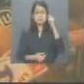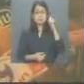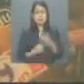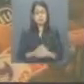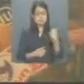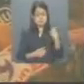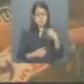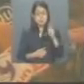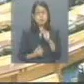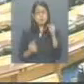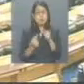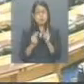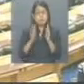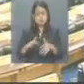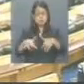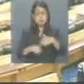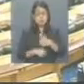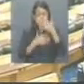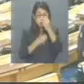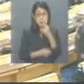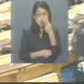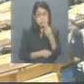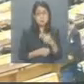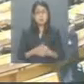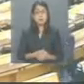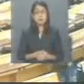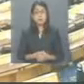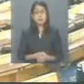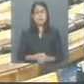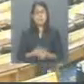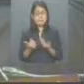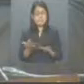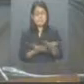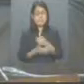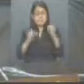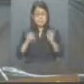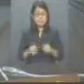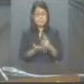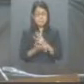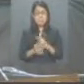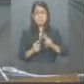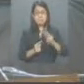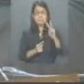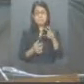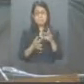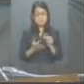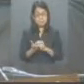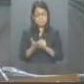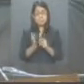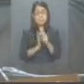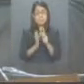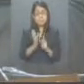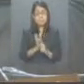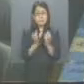ำหรับประชาชนที่สนใจติดตาม สำหรับการพิจารณาลงมติในวาระ2ของร่างแก้ไขเพิ่มเติมรัฐธรรมนูญโดยสรุ